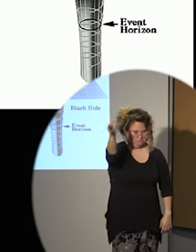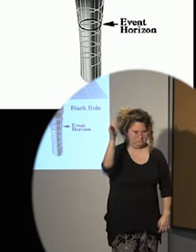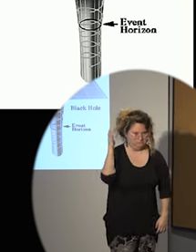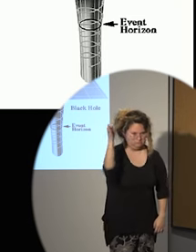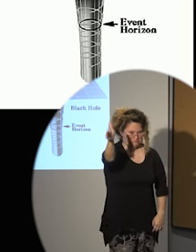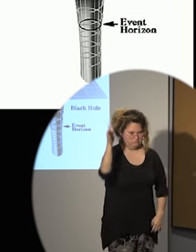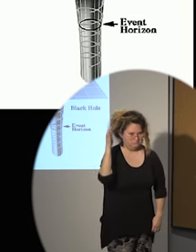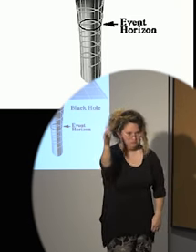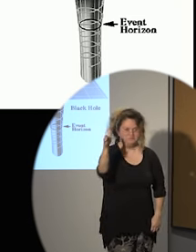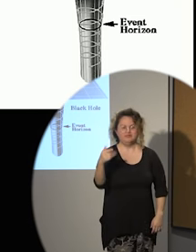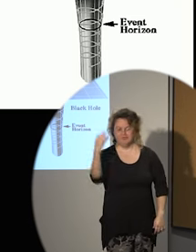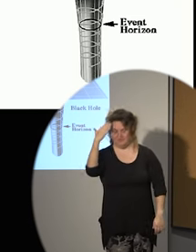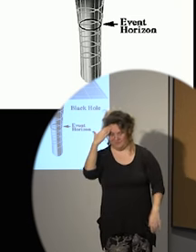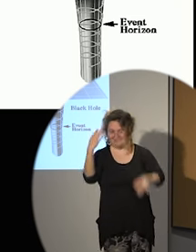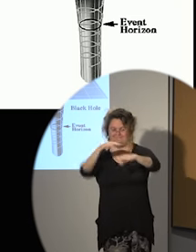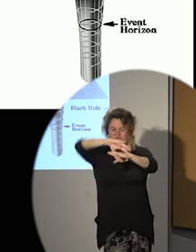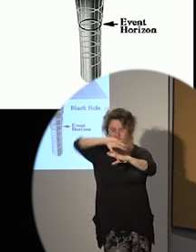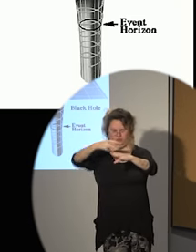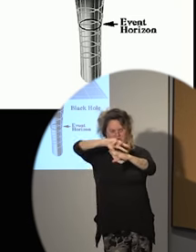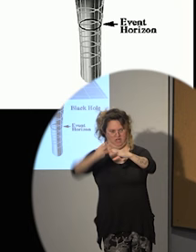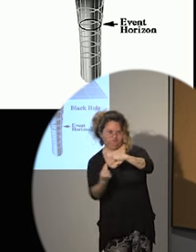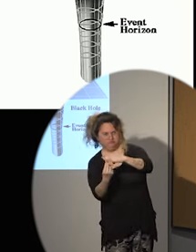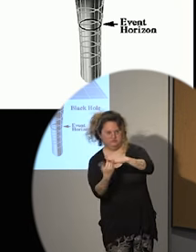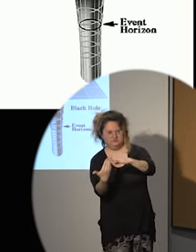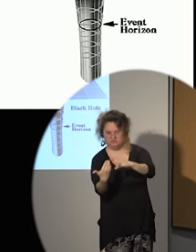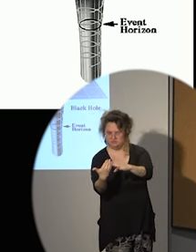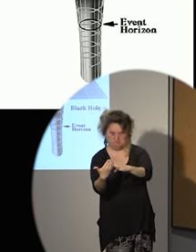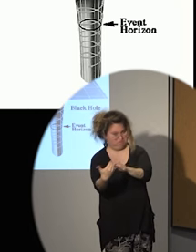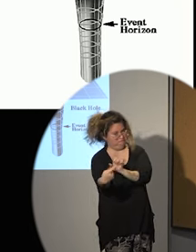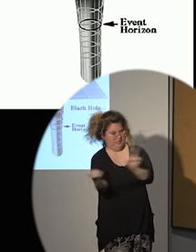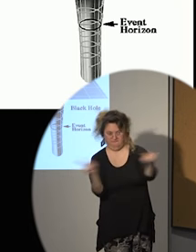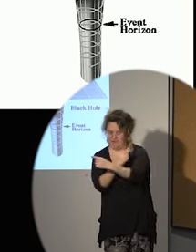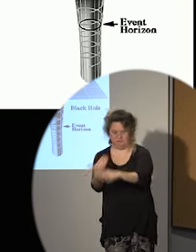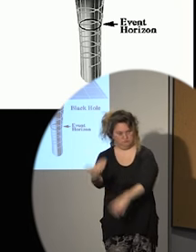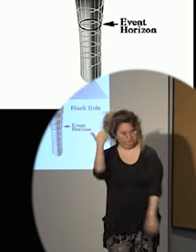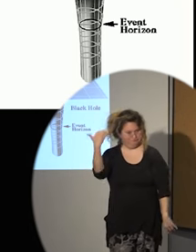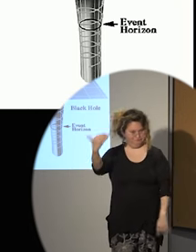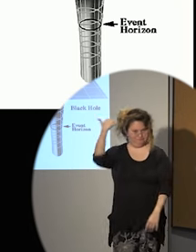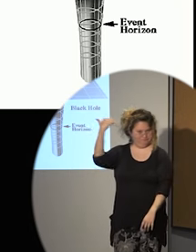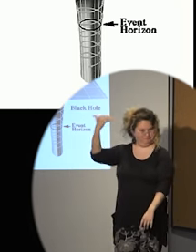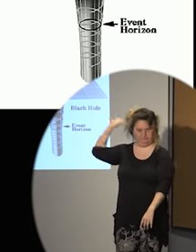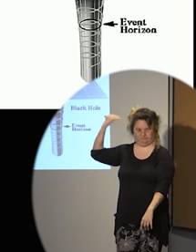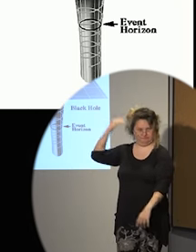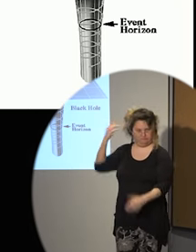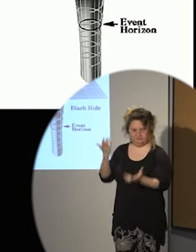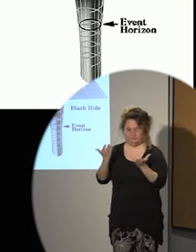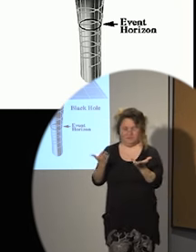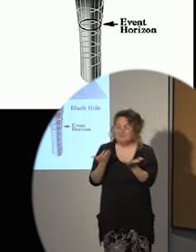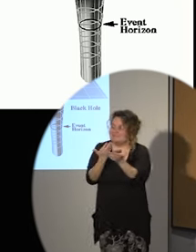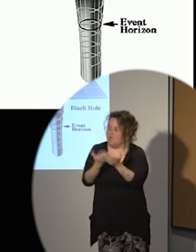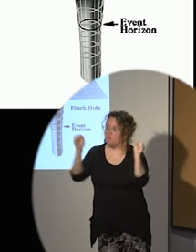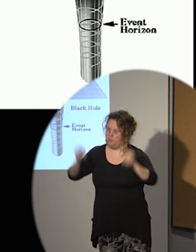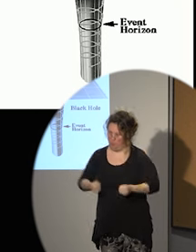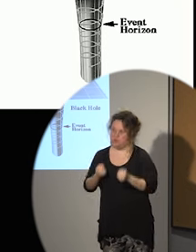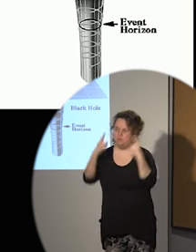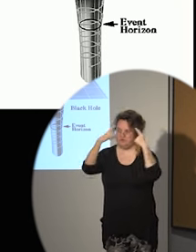théoriquement, je ne suis pas sûr que ce soit complètement maîtrisé. En tout cas, la seule chose que je sais, c'est effectivement le changement de temps. On peut le démontrer mathématiquement. Pour